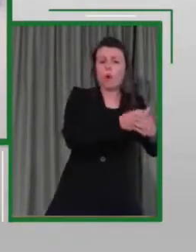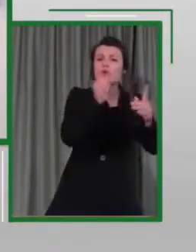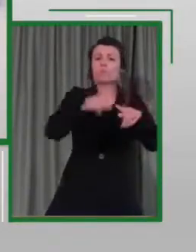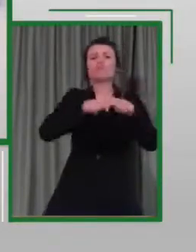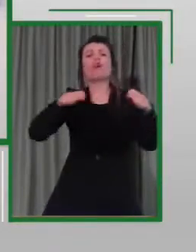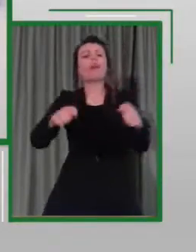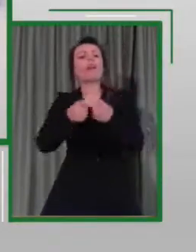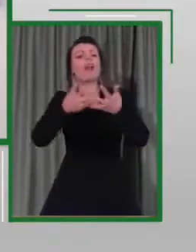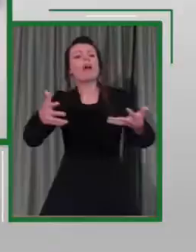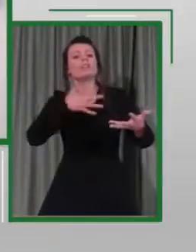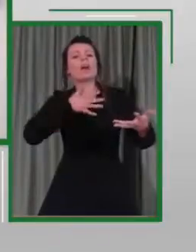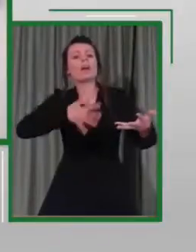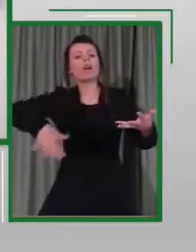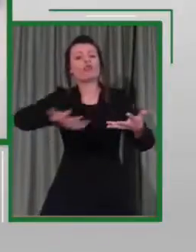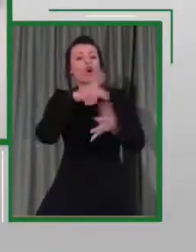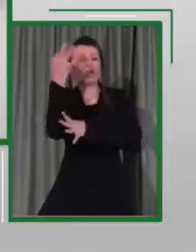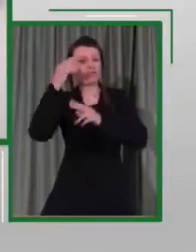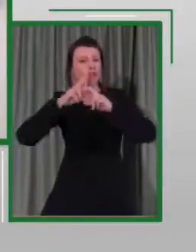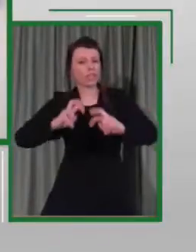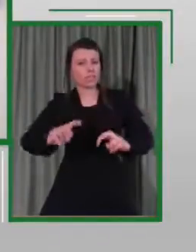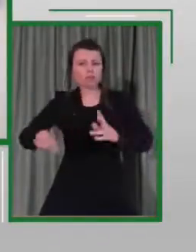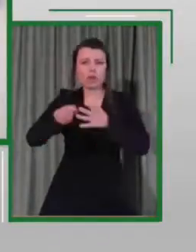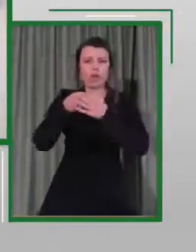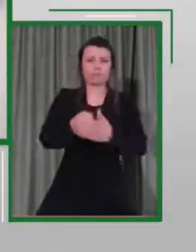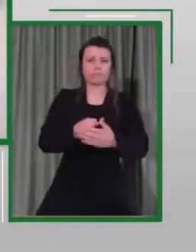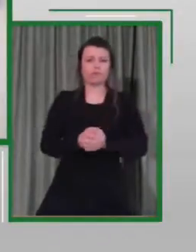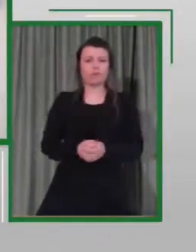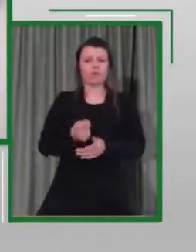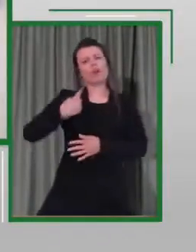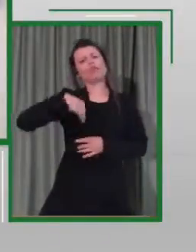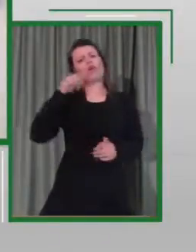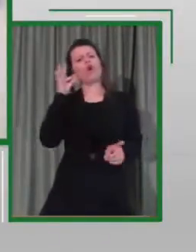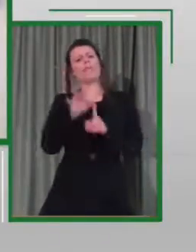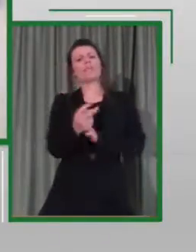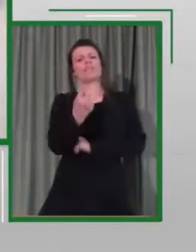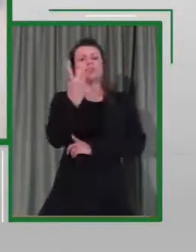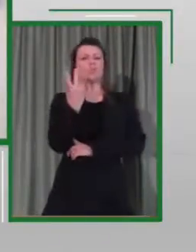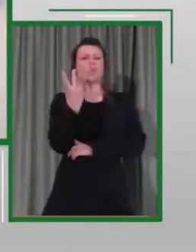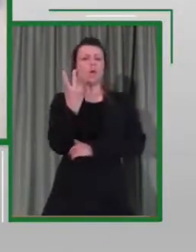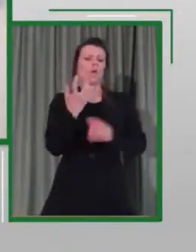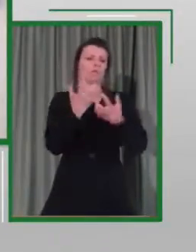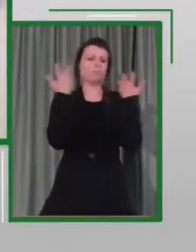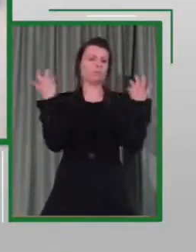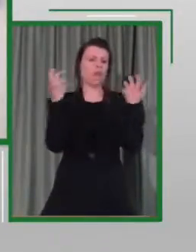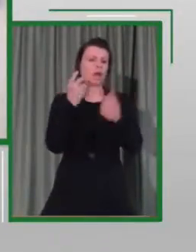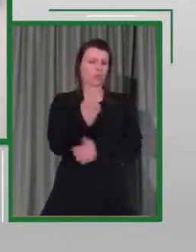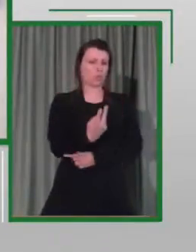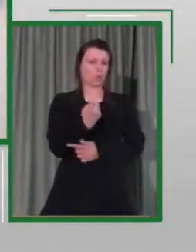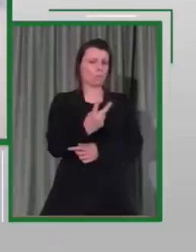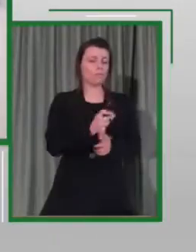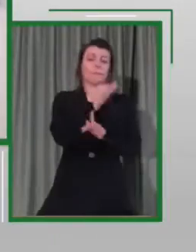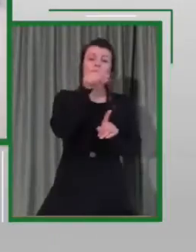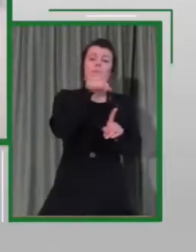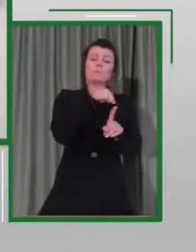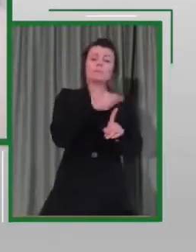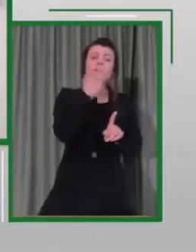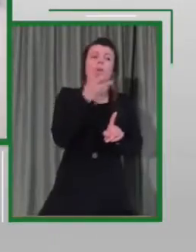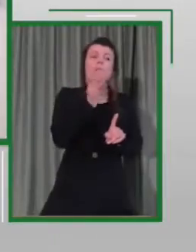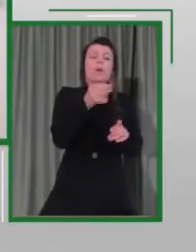Noi abbiamo lavorato su due obiettivi specifici: da una parte l'obiettivo di avere una migliore comprensione del virus,